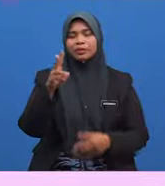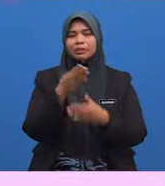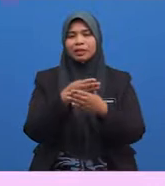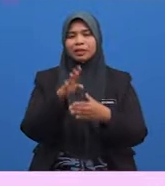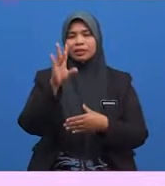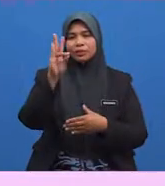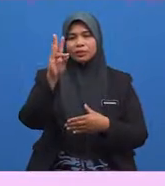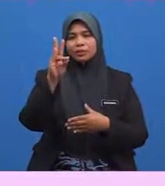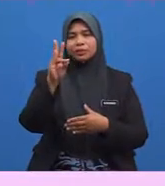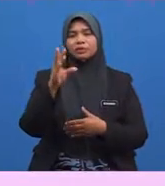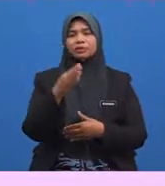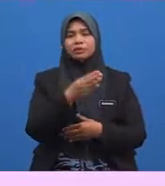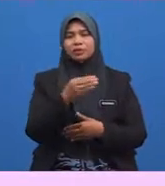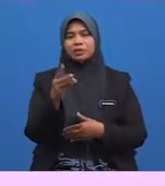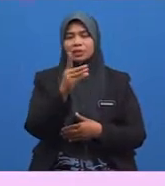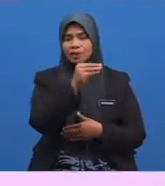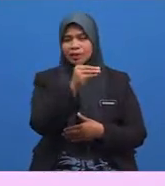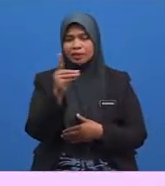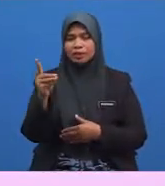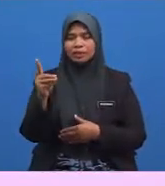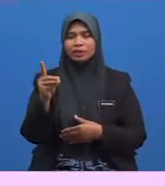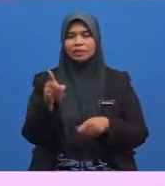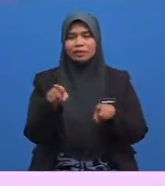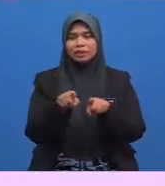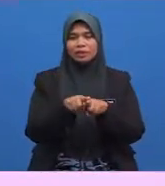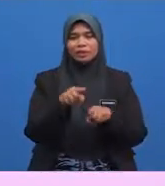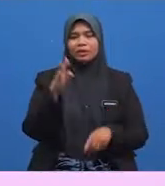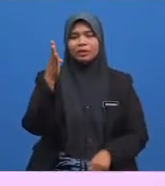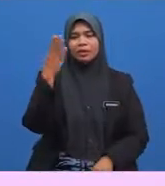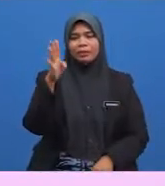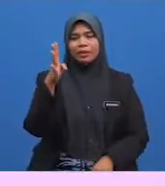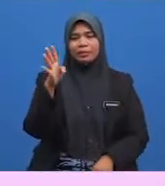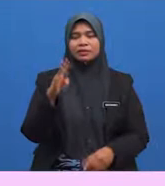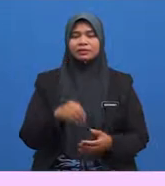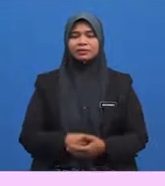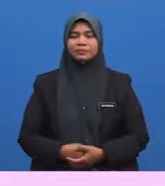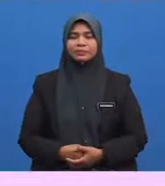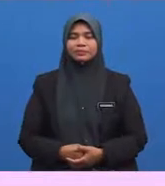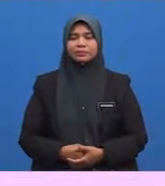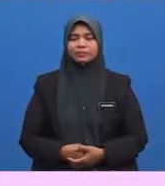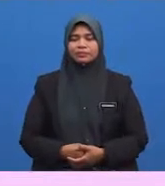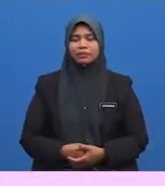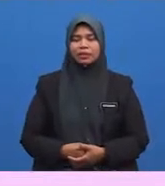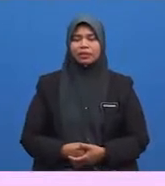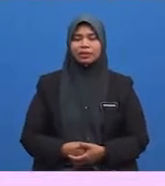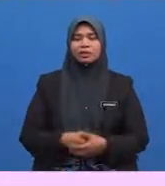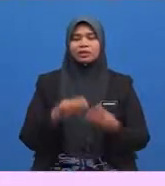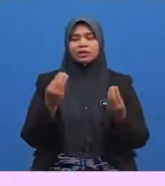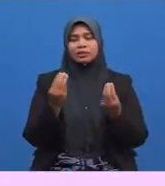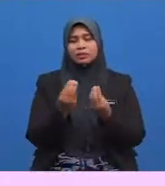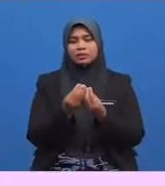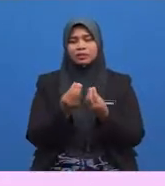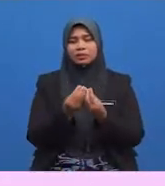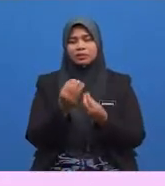22/7 dan nilai diameter sama dengan 14 ke dalam rumus. Hasil